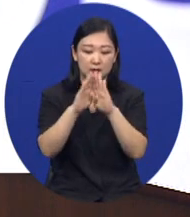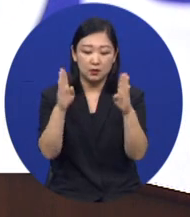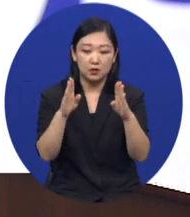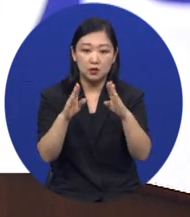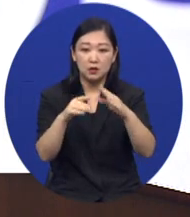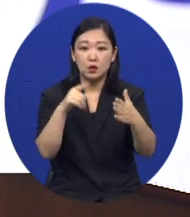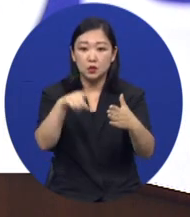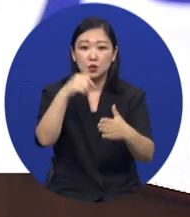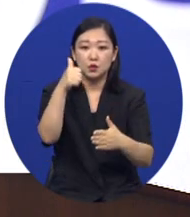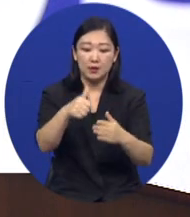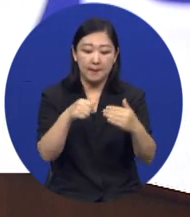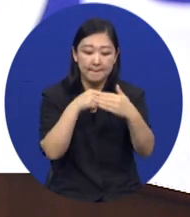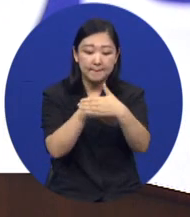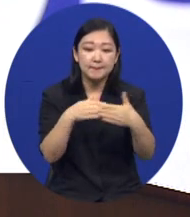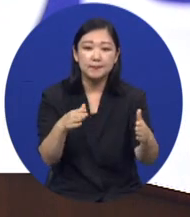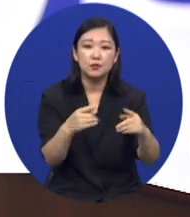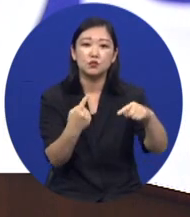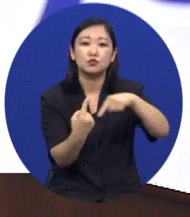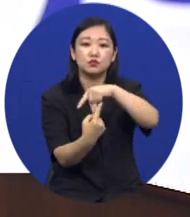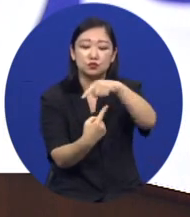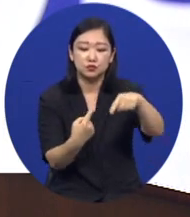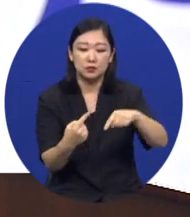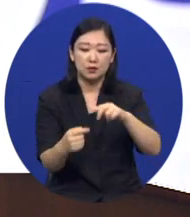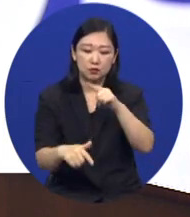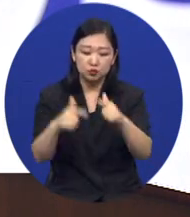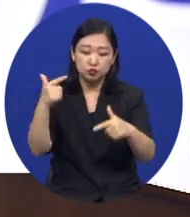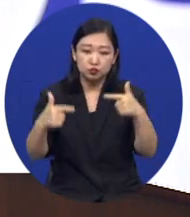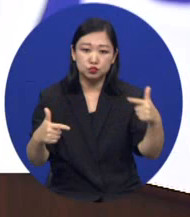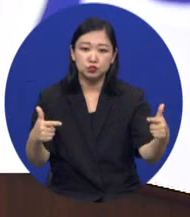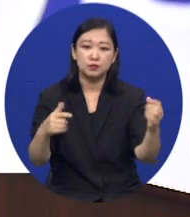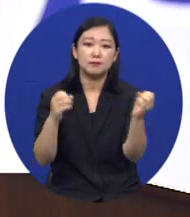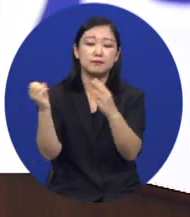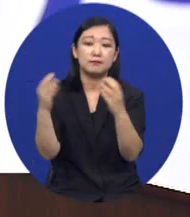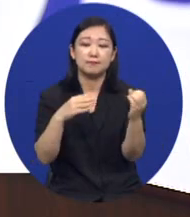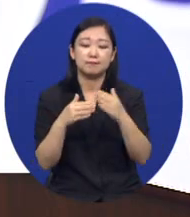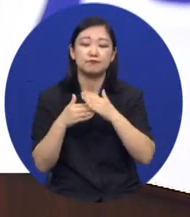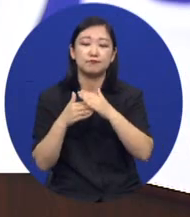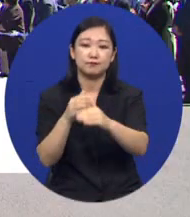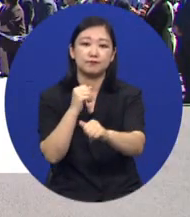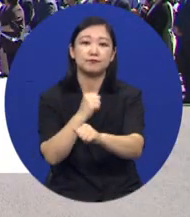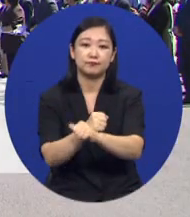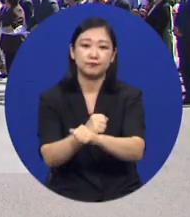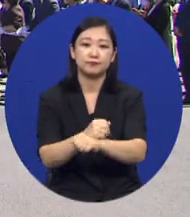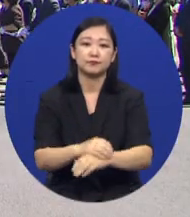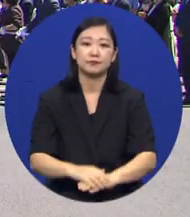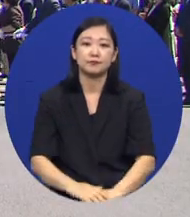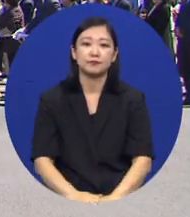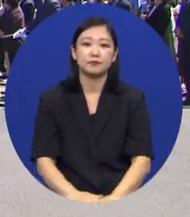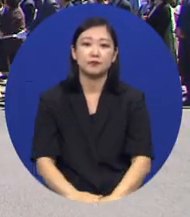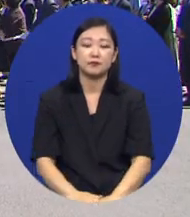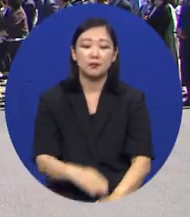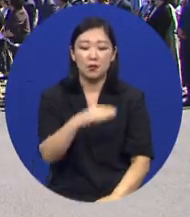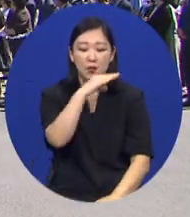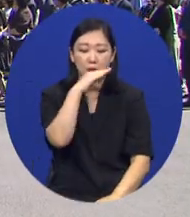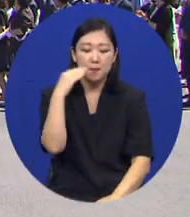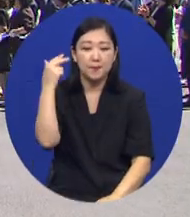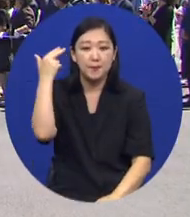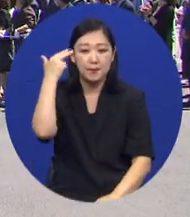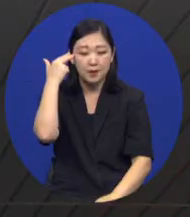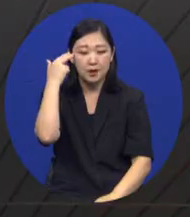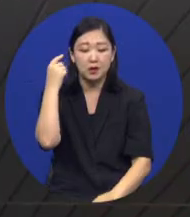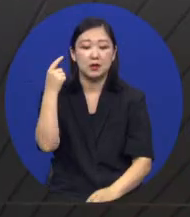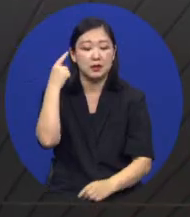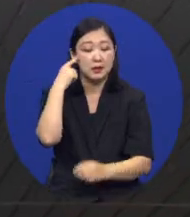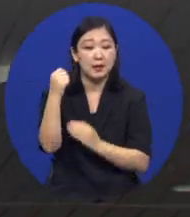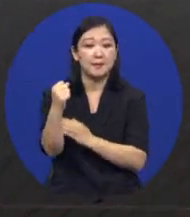교육감실을 운영하고 각계각층과의 정례 대화를 추진하겠습니다. 올바른 인성, 생각하는